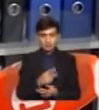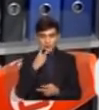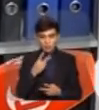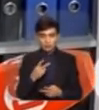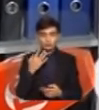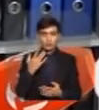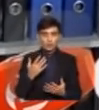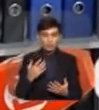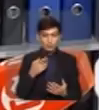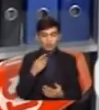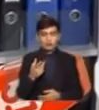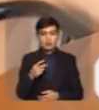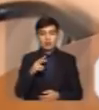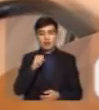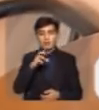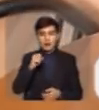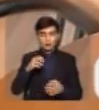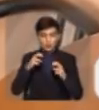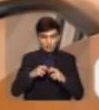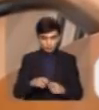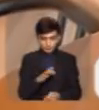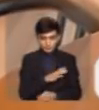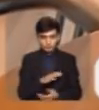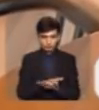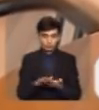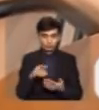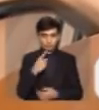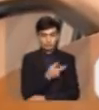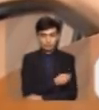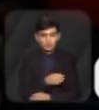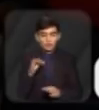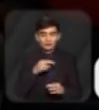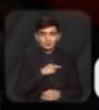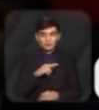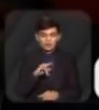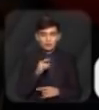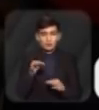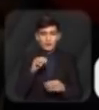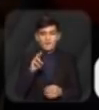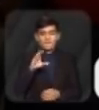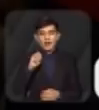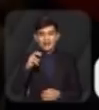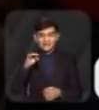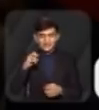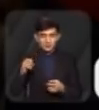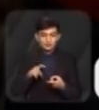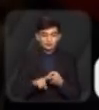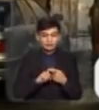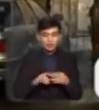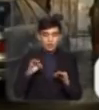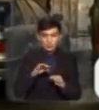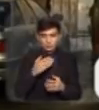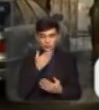смотрят, сколько оно через лабораторию проходит. В управлении общественного здоровья Алматы смерть младенца от вакцины не подтвердили. Для выяснения